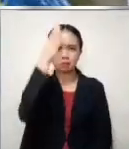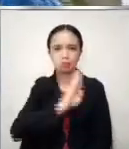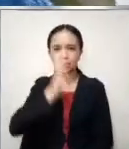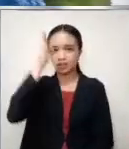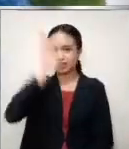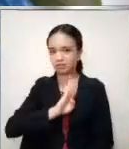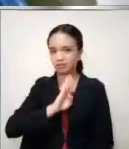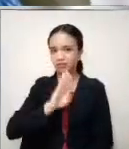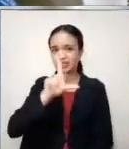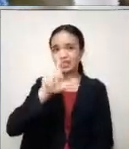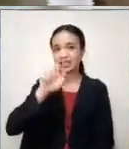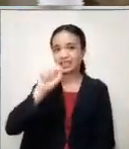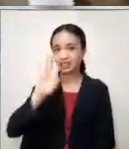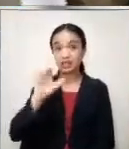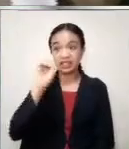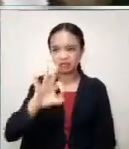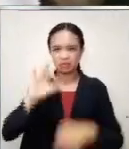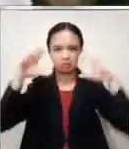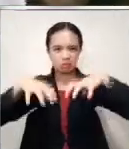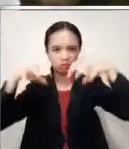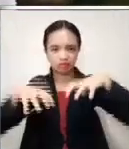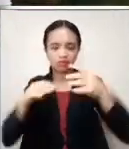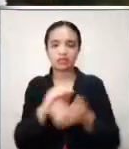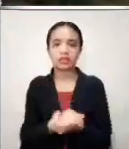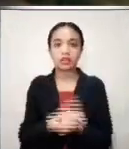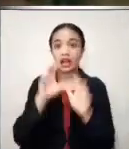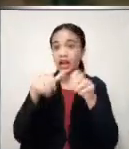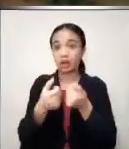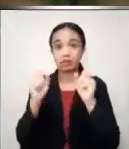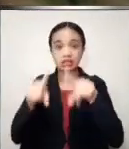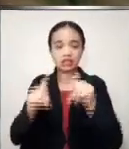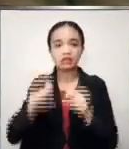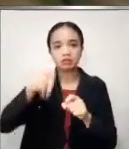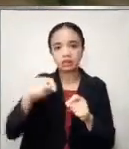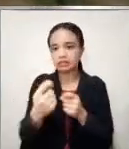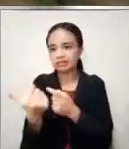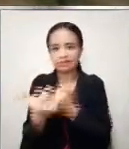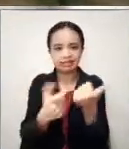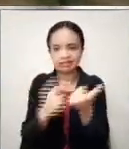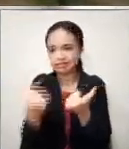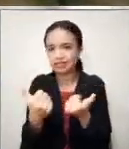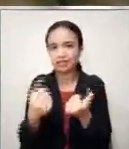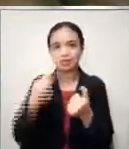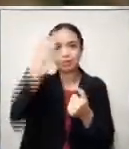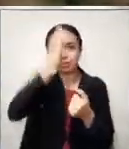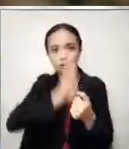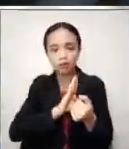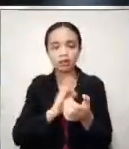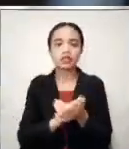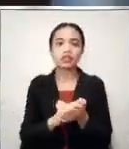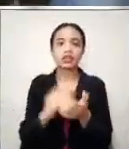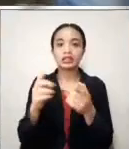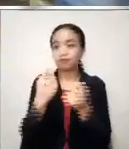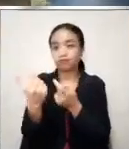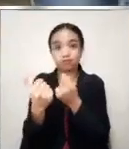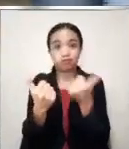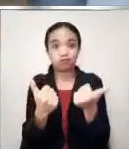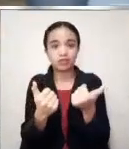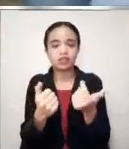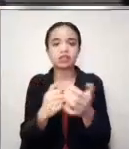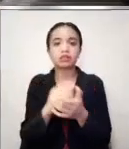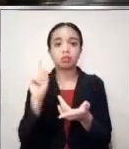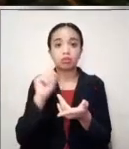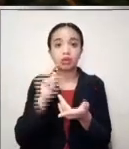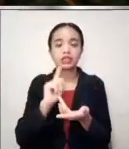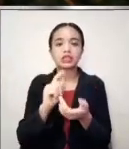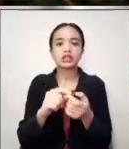nabasa, kaya para maibenta, kailangan tanggalin ang mga bulok na dahon. At sa kada bawas ng dahon, nababawasan din ang